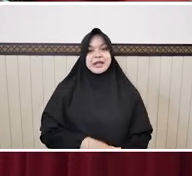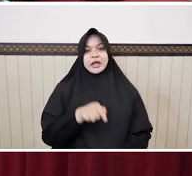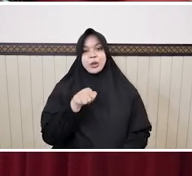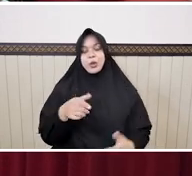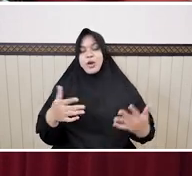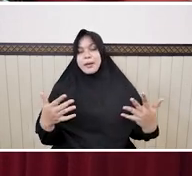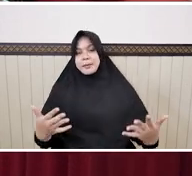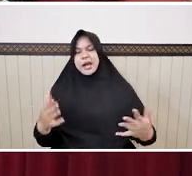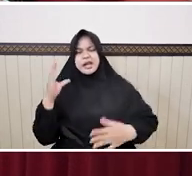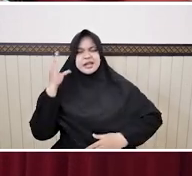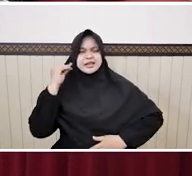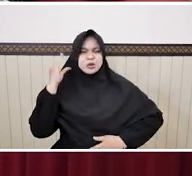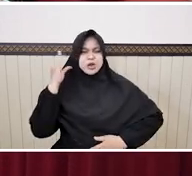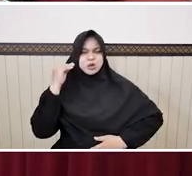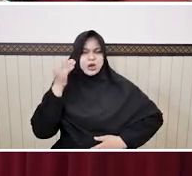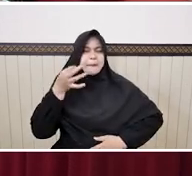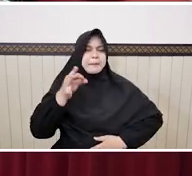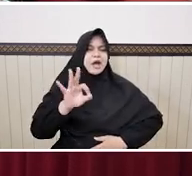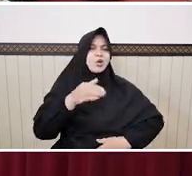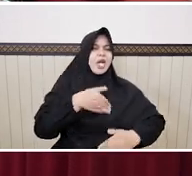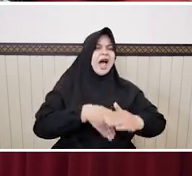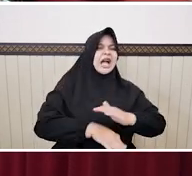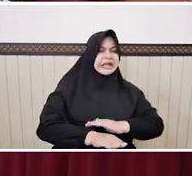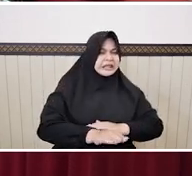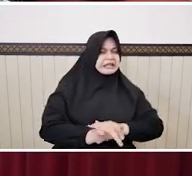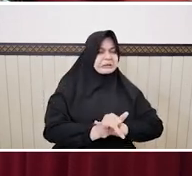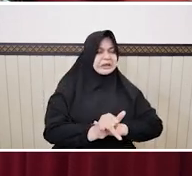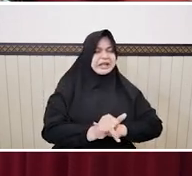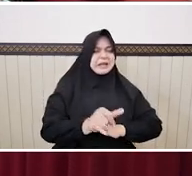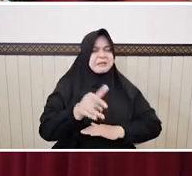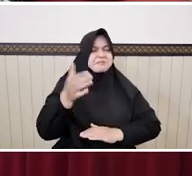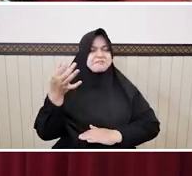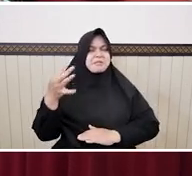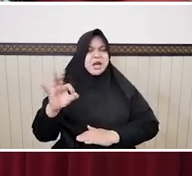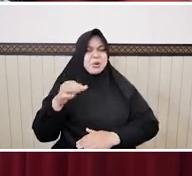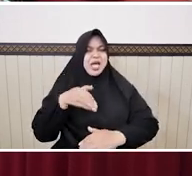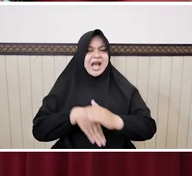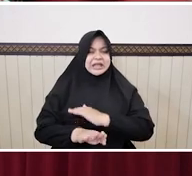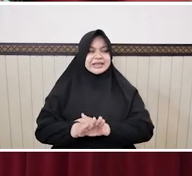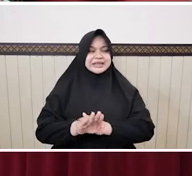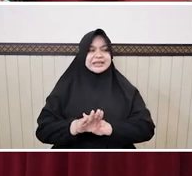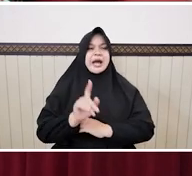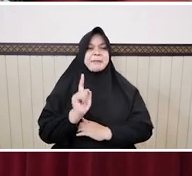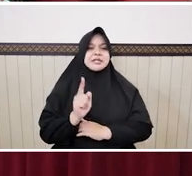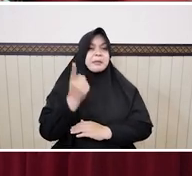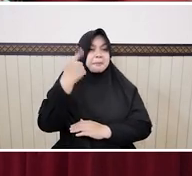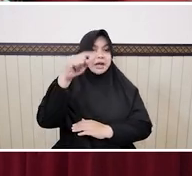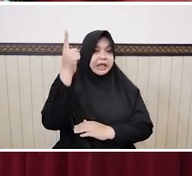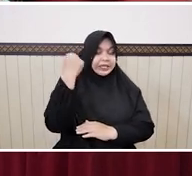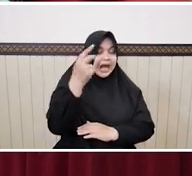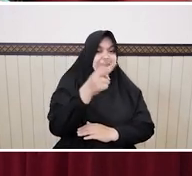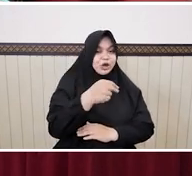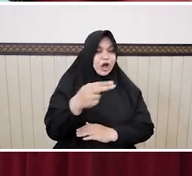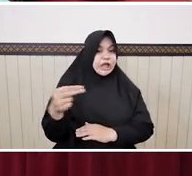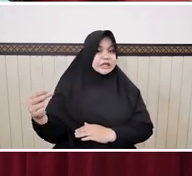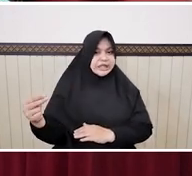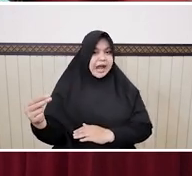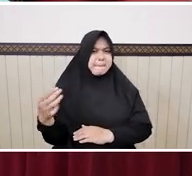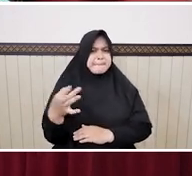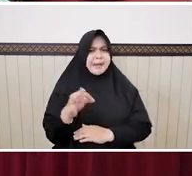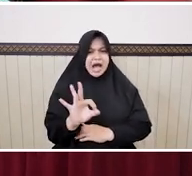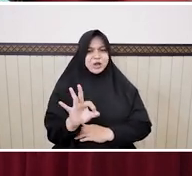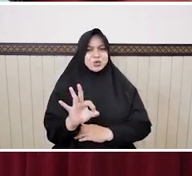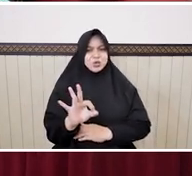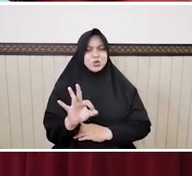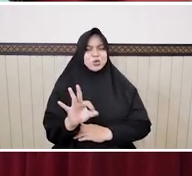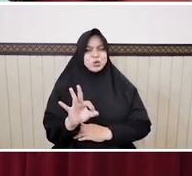merupakan isu yang baru lahir bisa kita katakan begitu karena pemerintah Indonesia sendiri baru